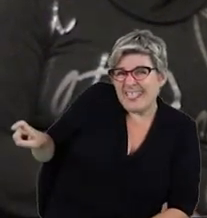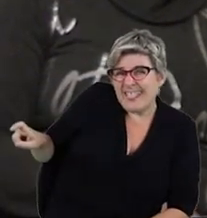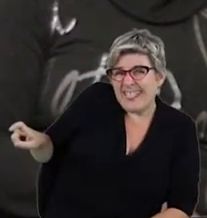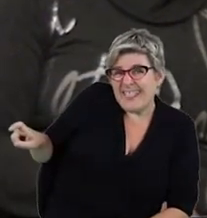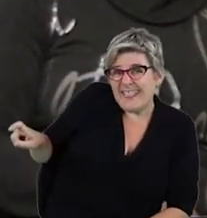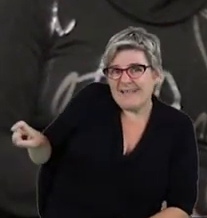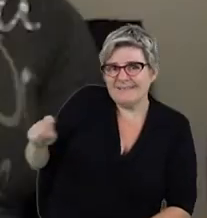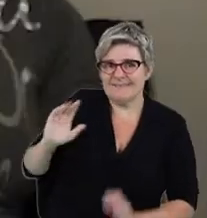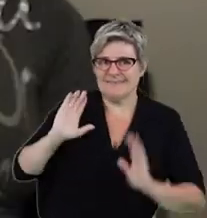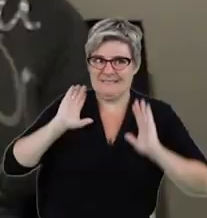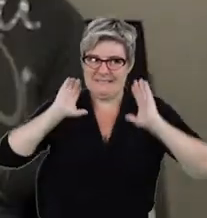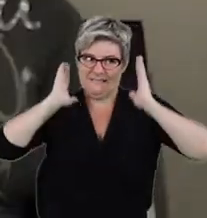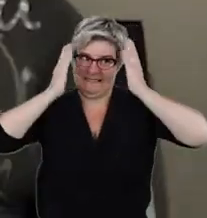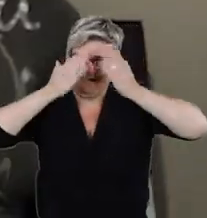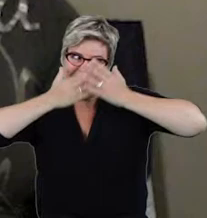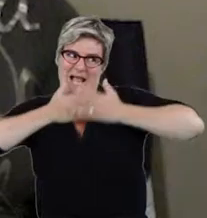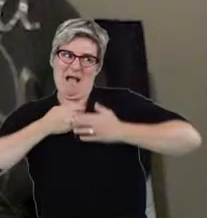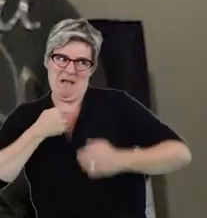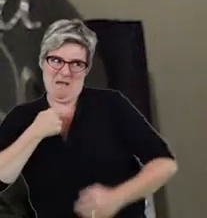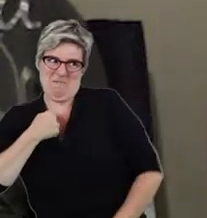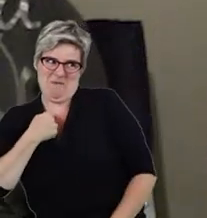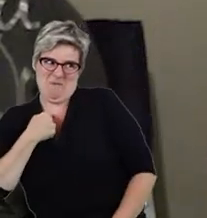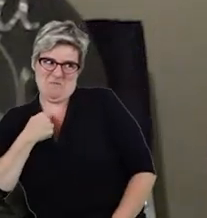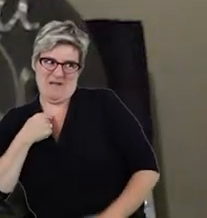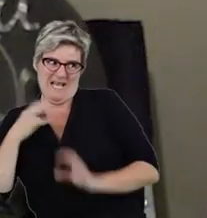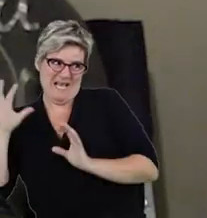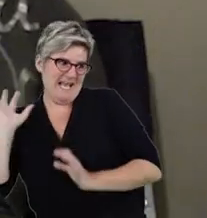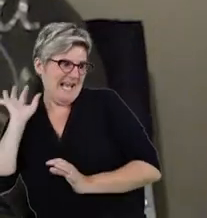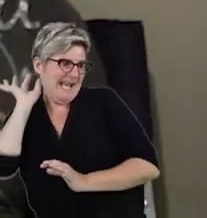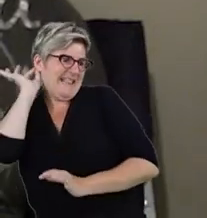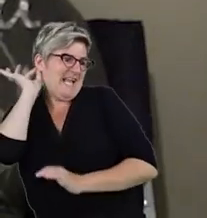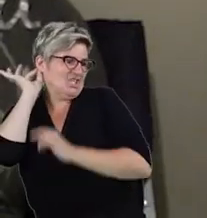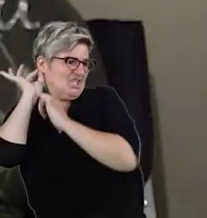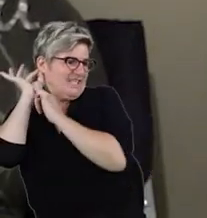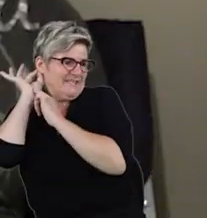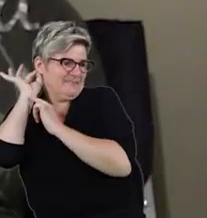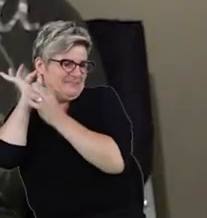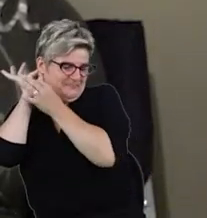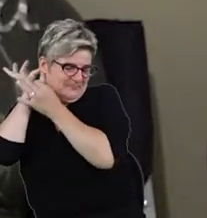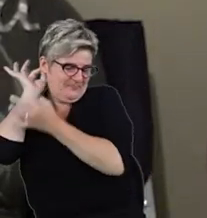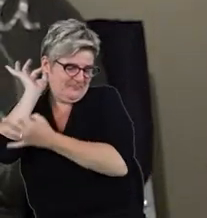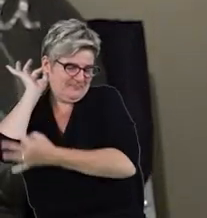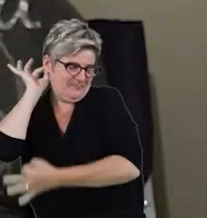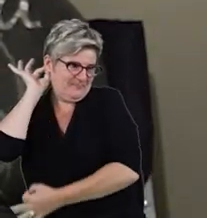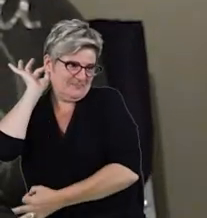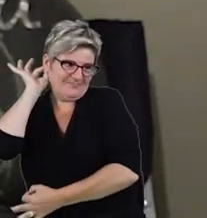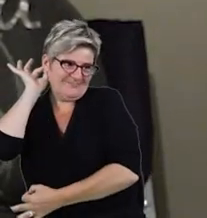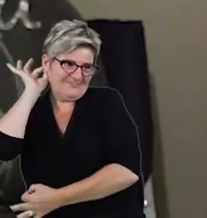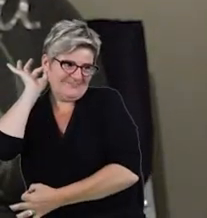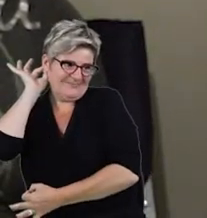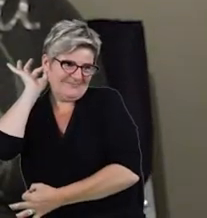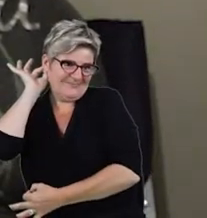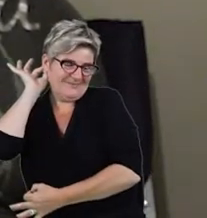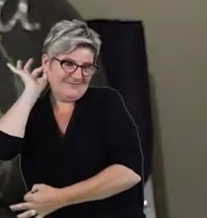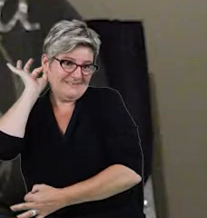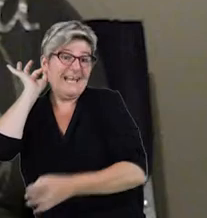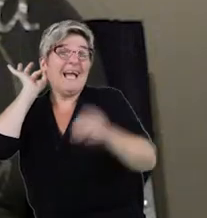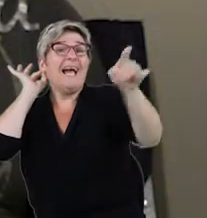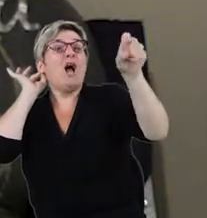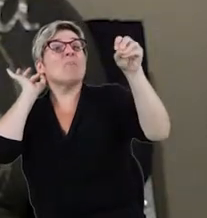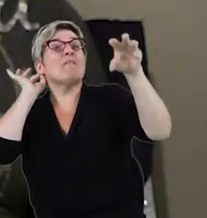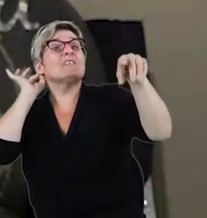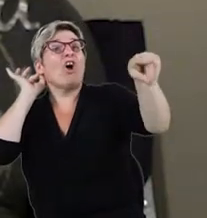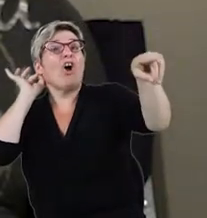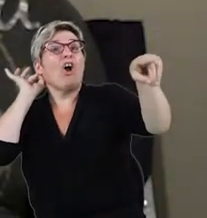Qu'est-ce que tu faisais? J'avais ça semblant qui était attaché à mon appareil. Fait que le prof il disait